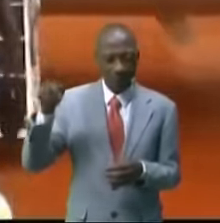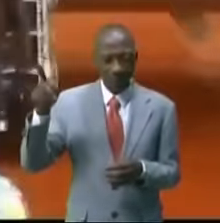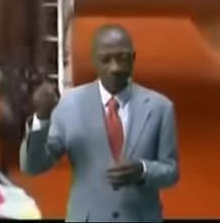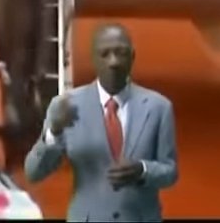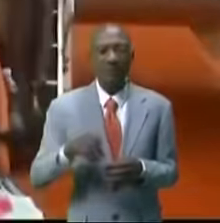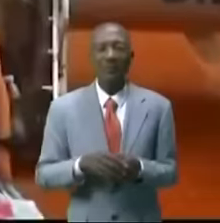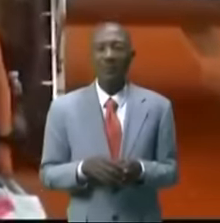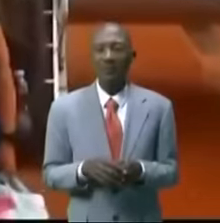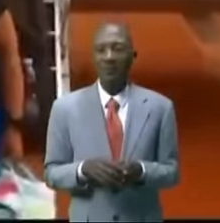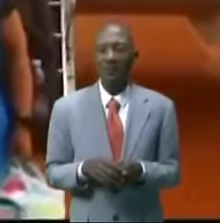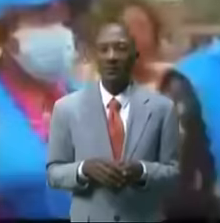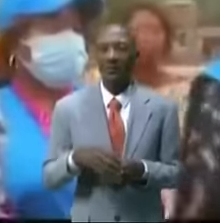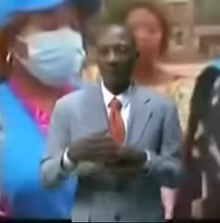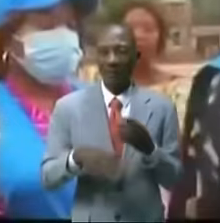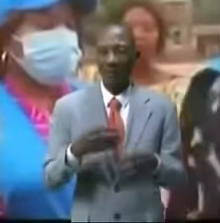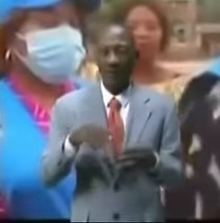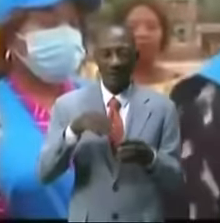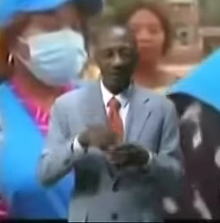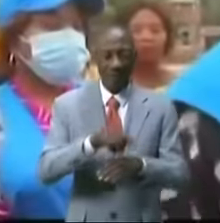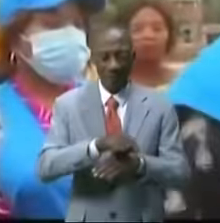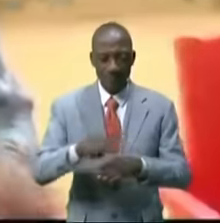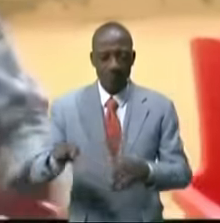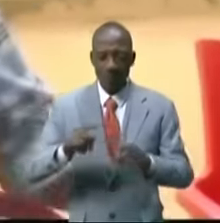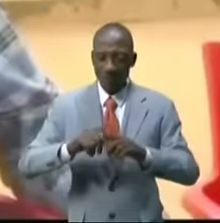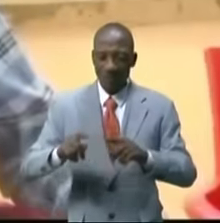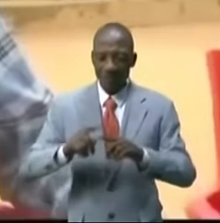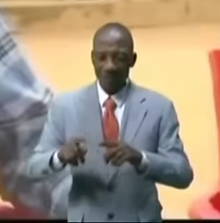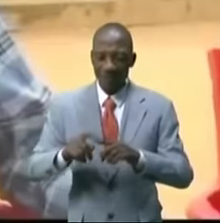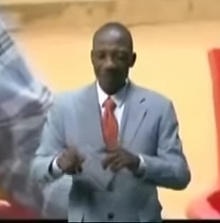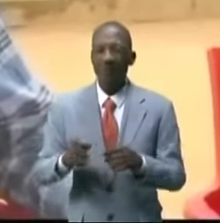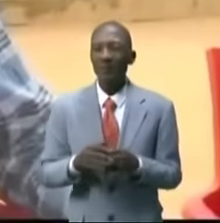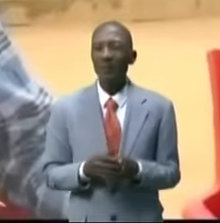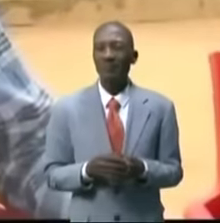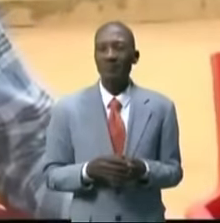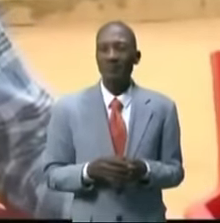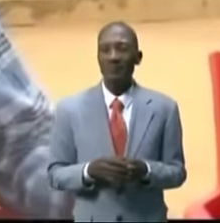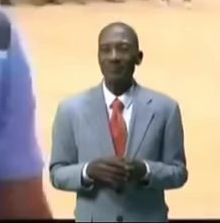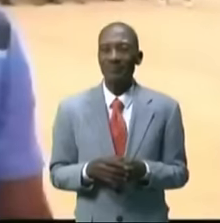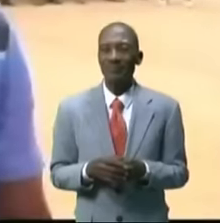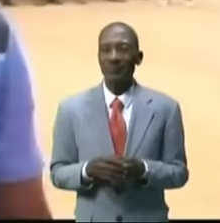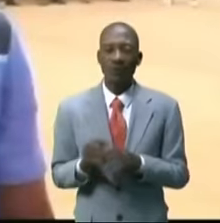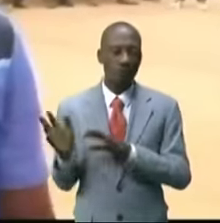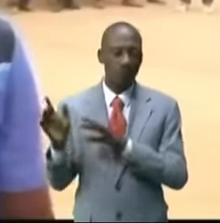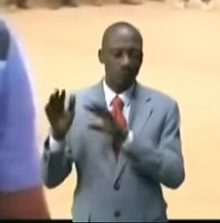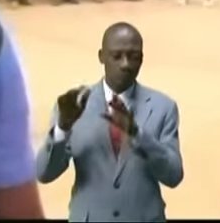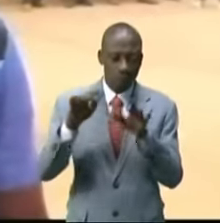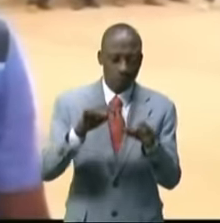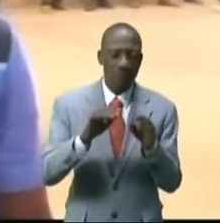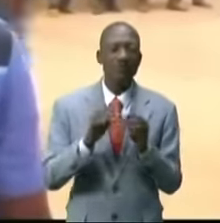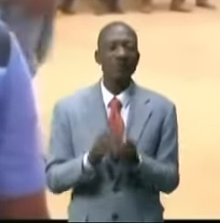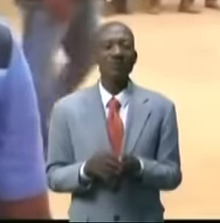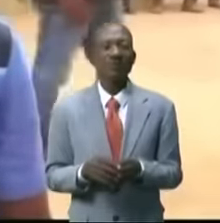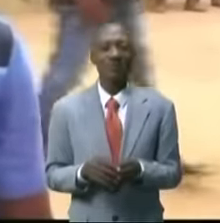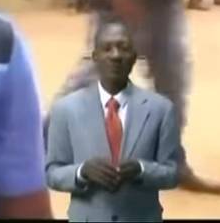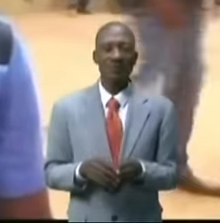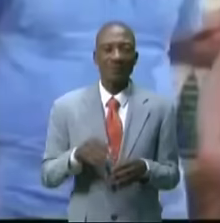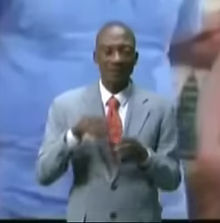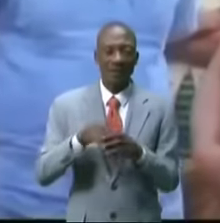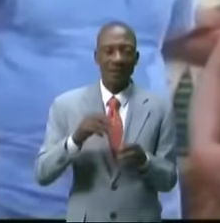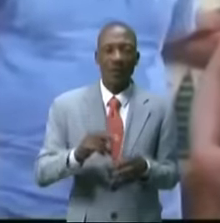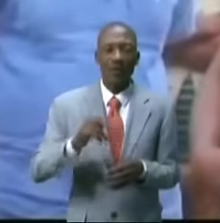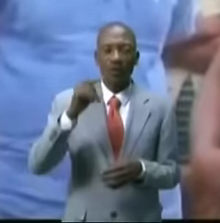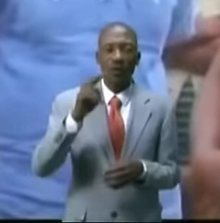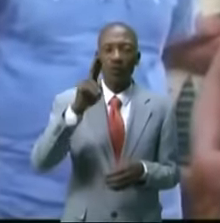du bureau de liaison, et de M. Devis Kamao, chef de la sous-délégation, ont été accueillis par M. Simplice Bandi et